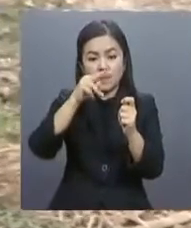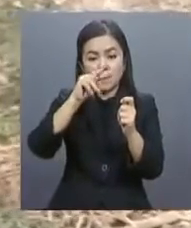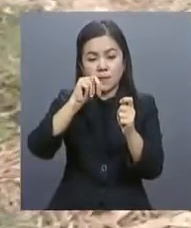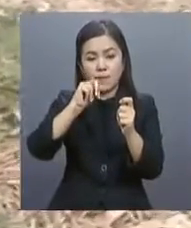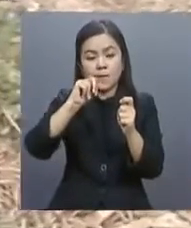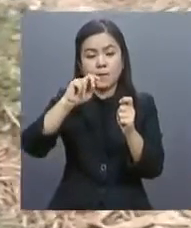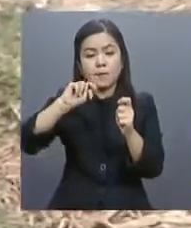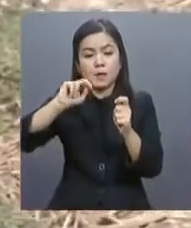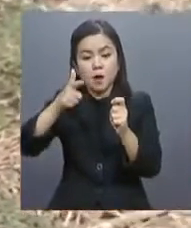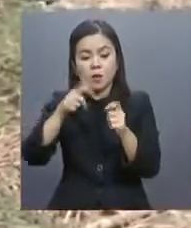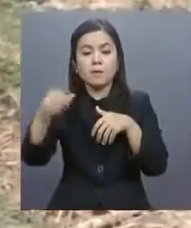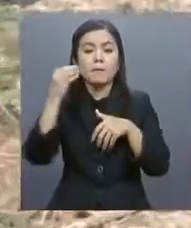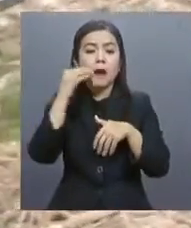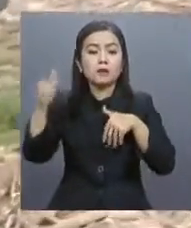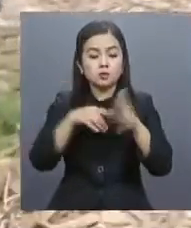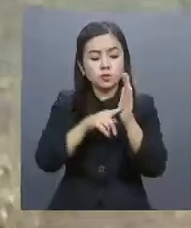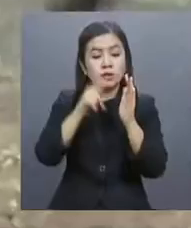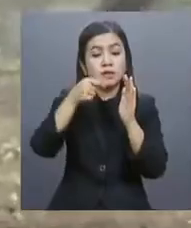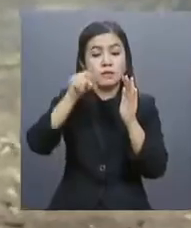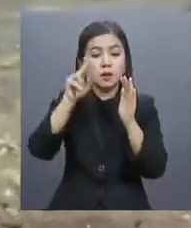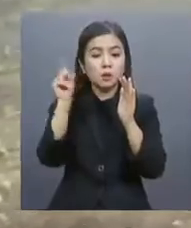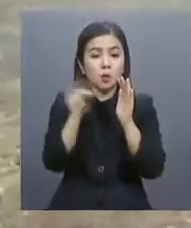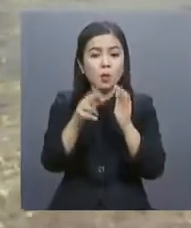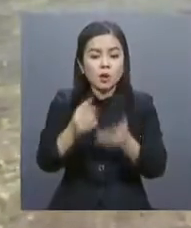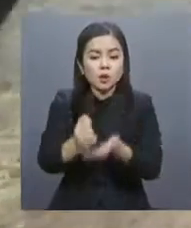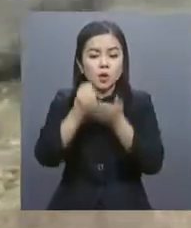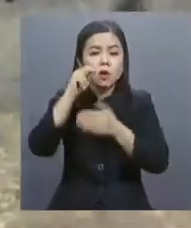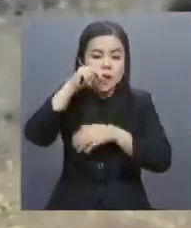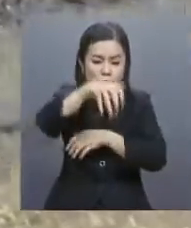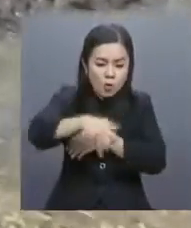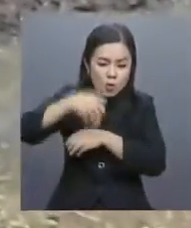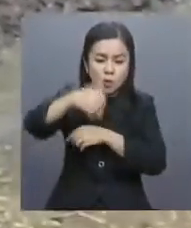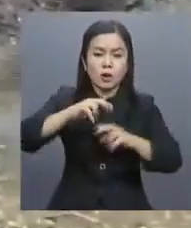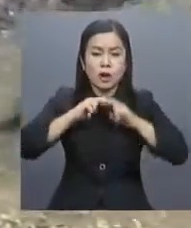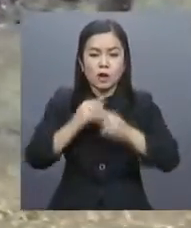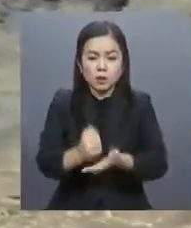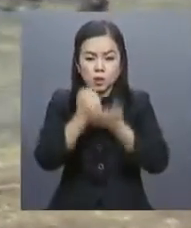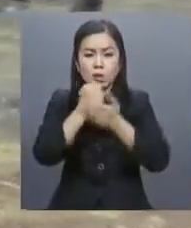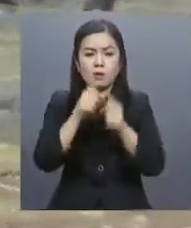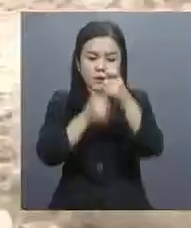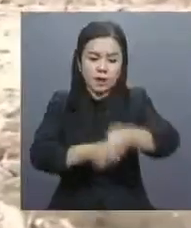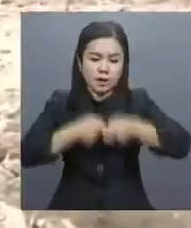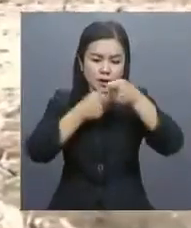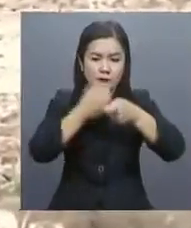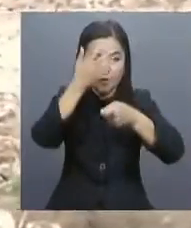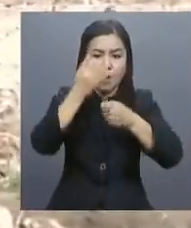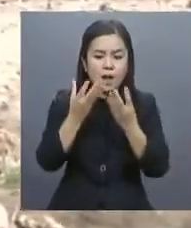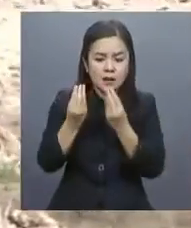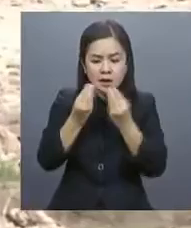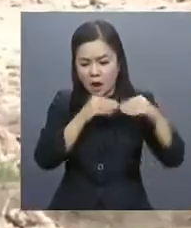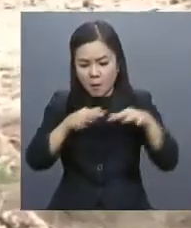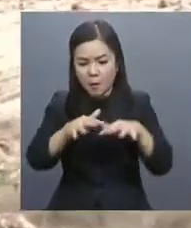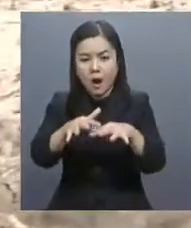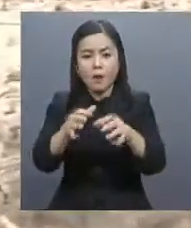ยกันใช้จอบเสียมขุดร่องน้ำในคลอง14เพื่อดึงน้ำไปใช้ทางการเกษตรชาวบ้านบอกว่าเกิดดินสไลด์ขวางทางน้